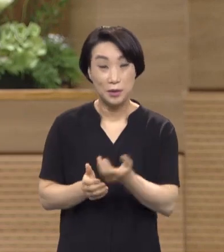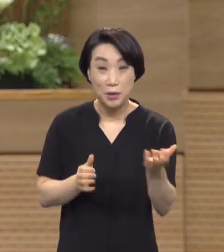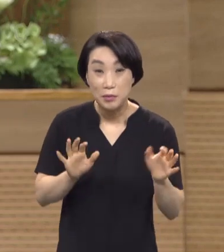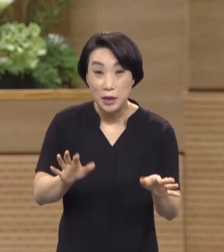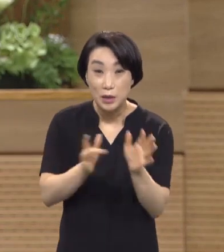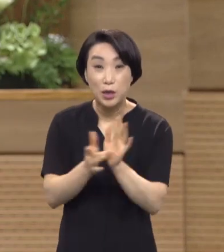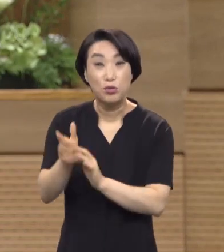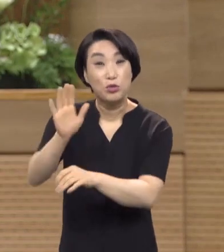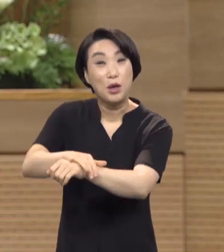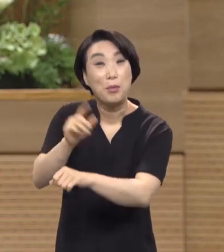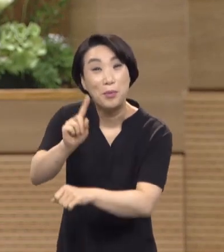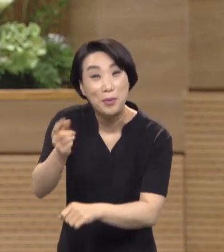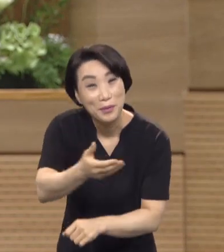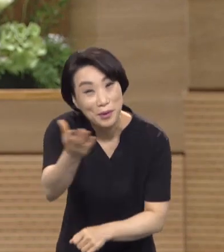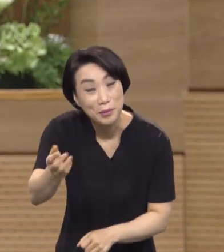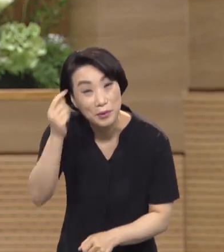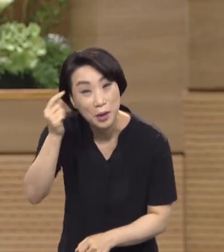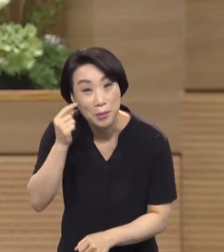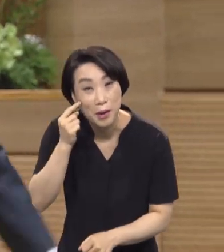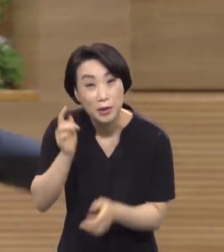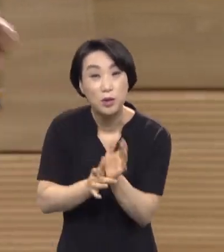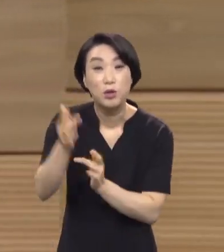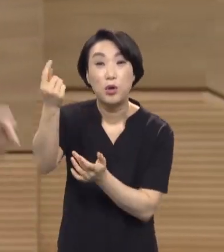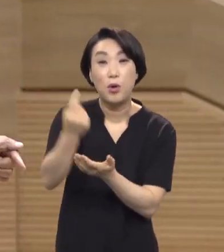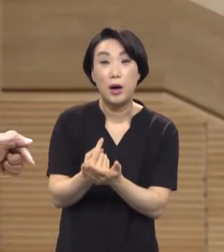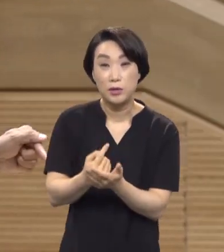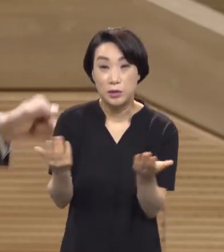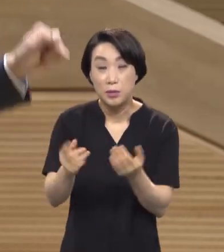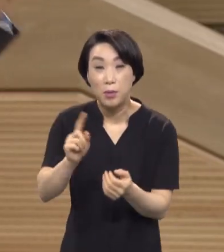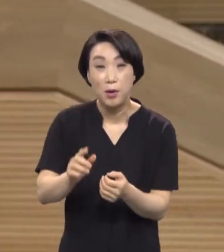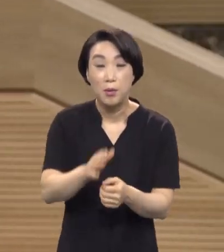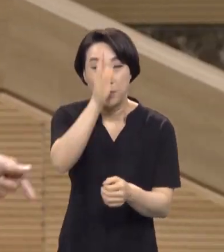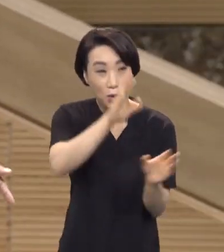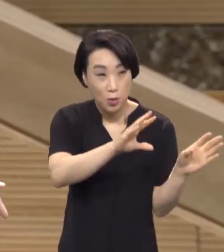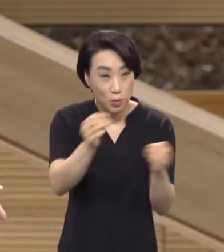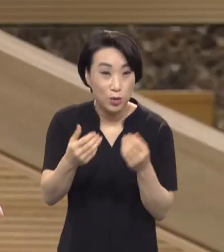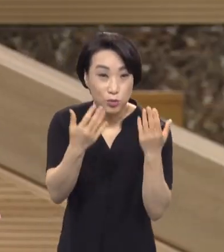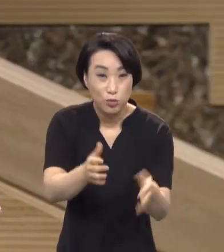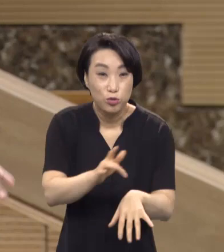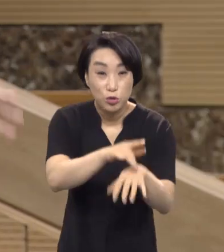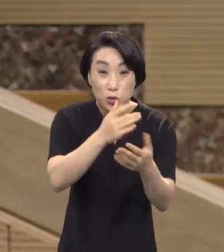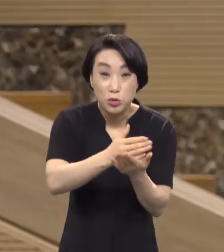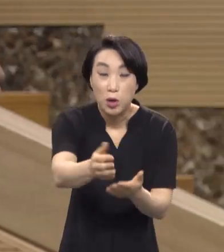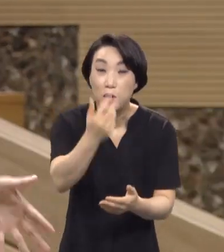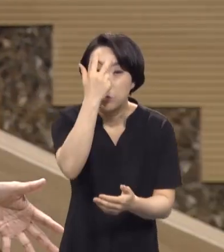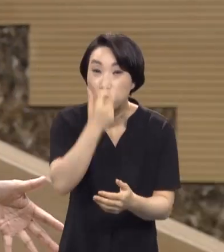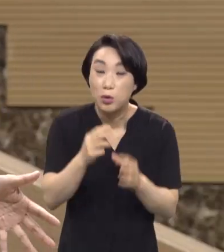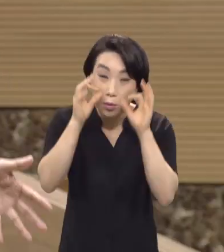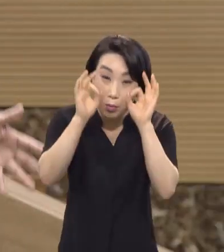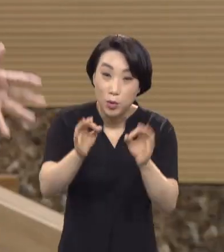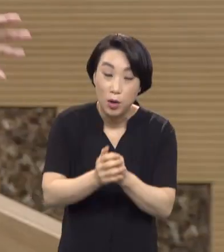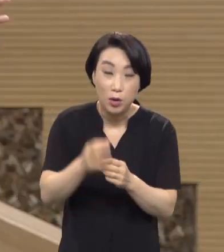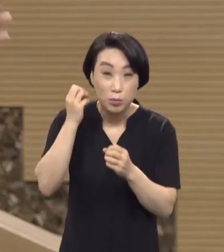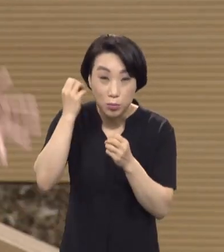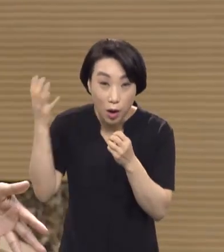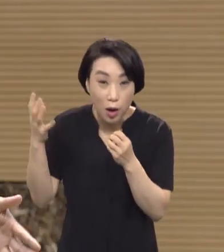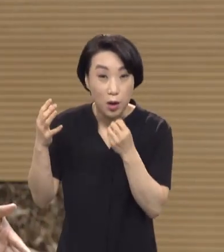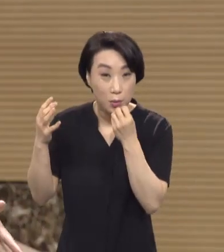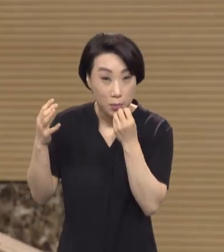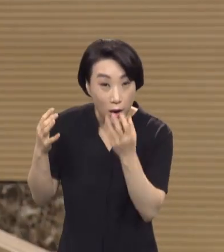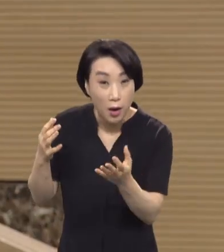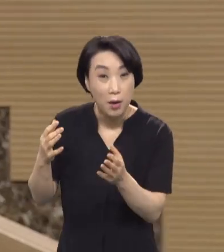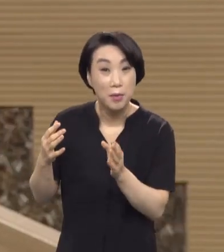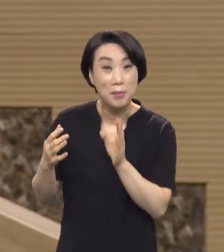예수님이 무슨 잘못했어요? 와서 병 고쳐줬어, 귀신 쫓아줬어, 소경을 보게 했어, 귓머리를 듣게